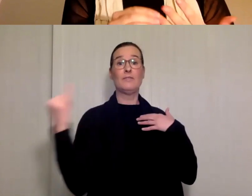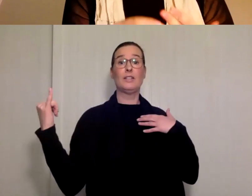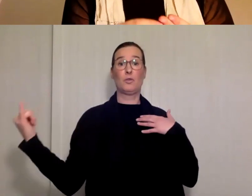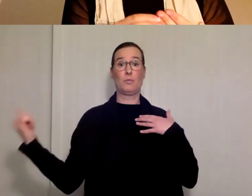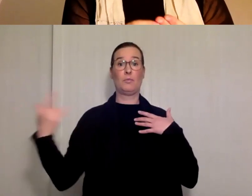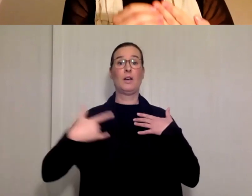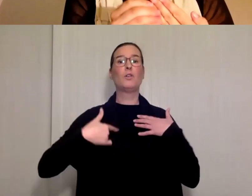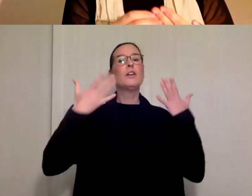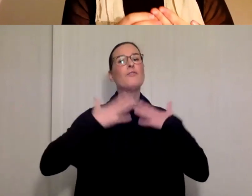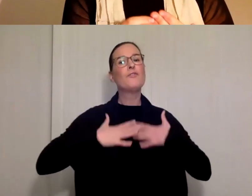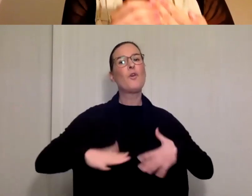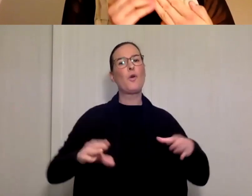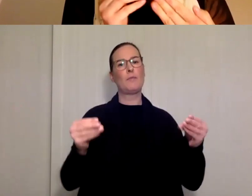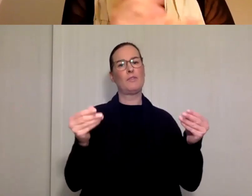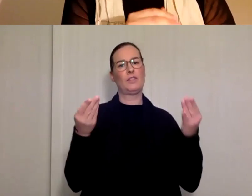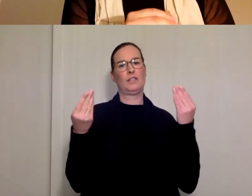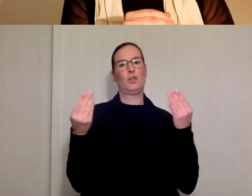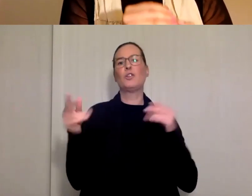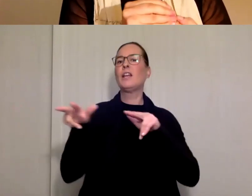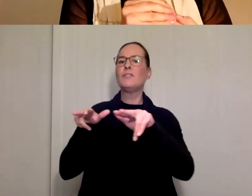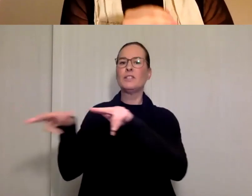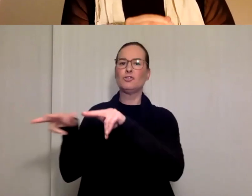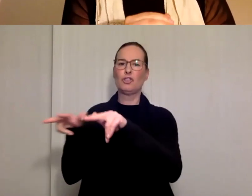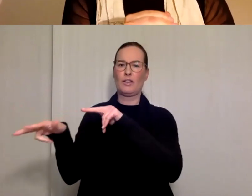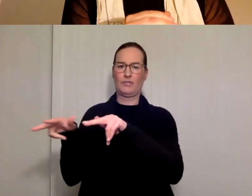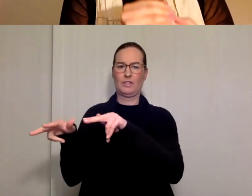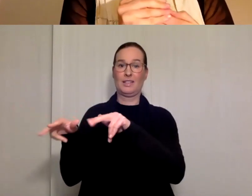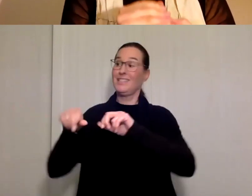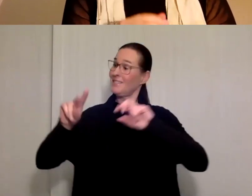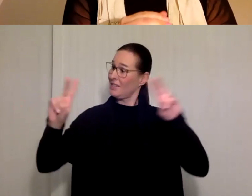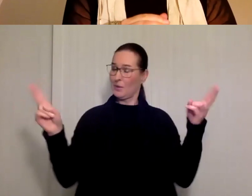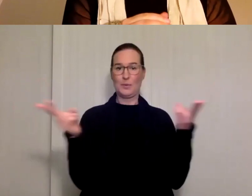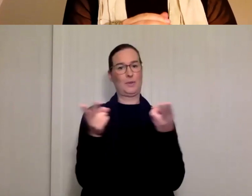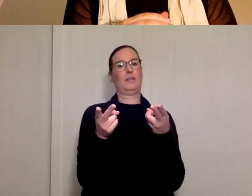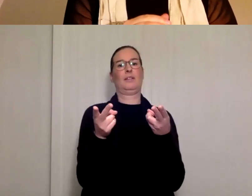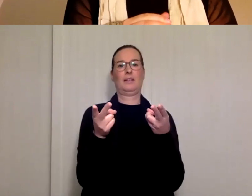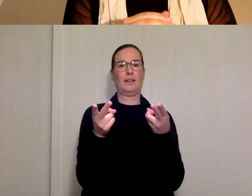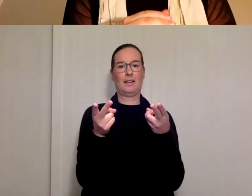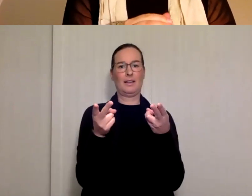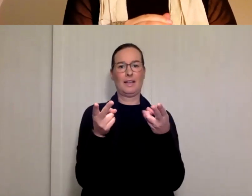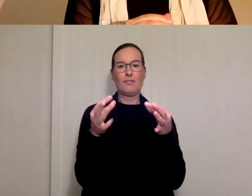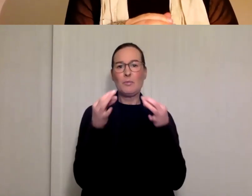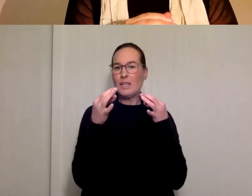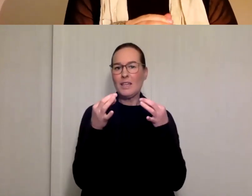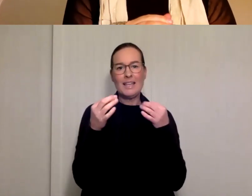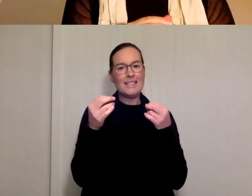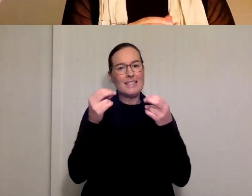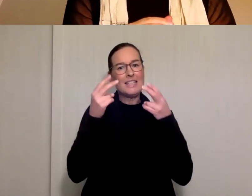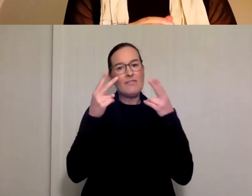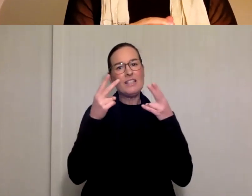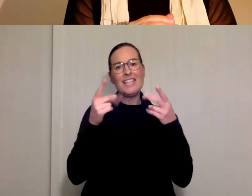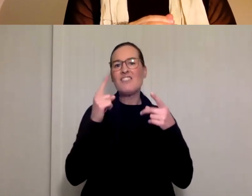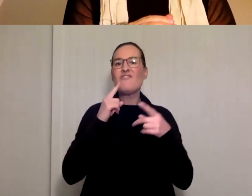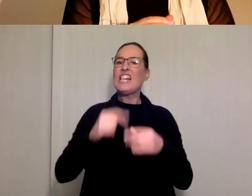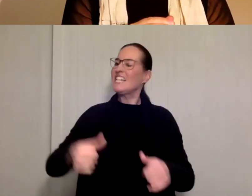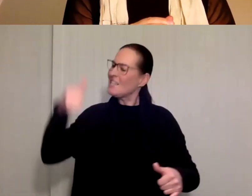Wirtschaft ausnahmsweise mal wirklich komplett gleich. Es geht mir nicht hier darum, mit der Brechstange die Null zu erreichen,